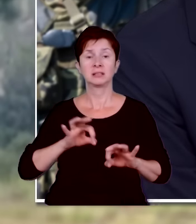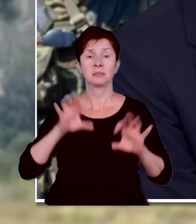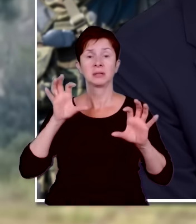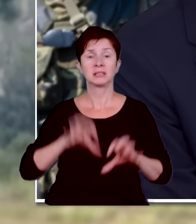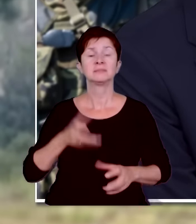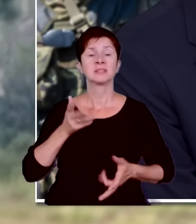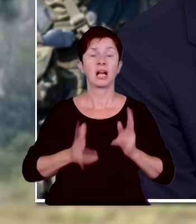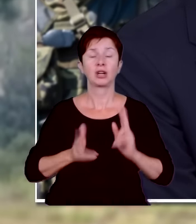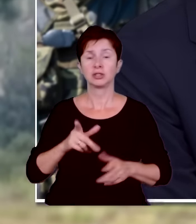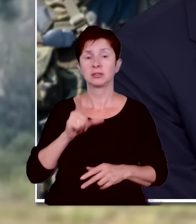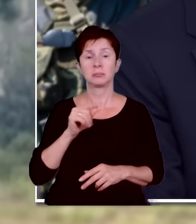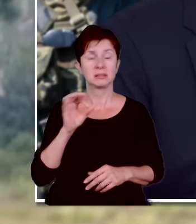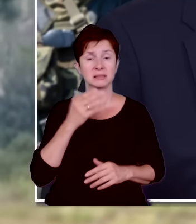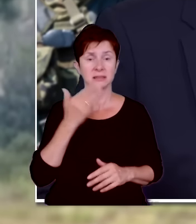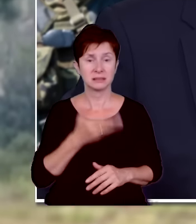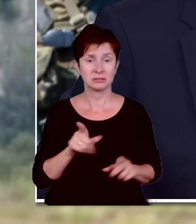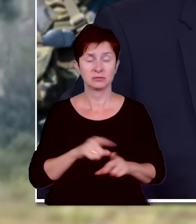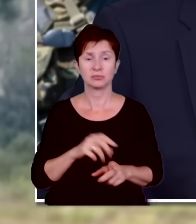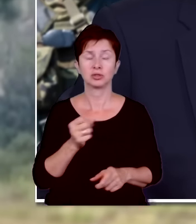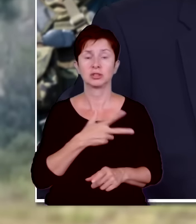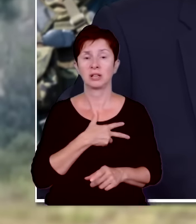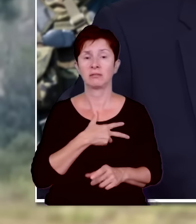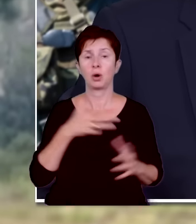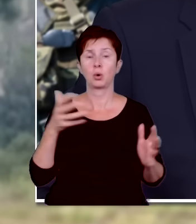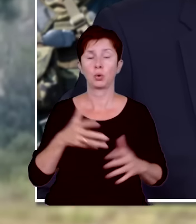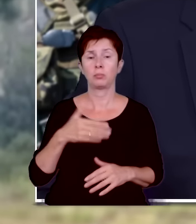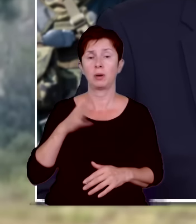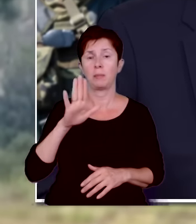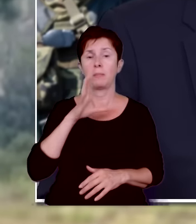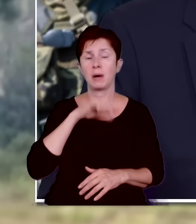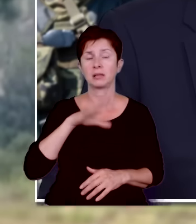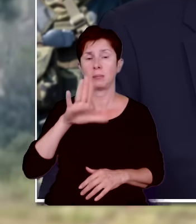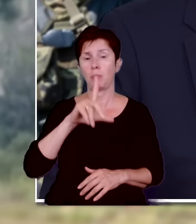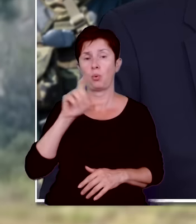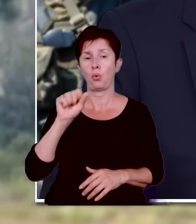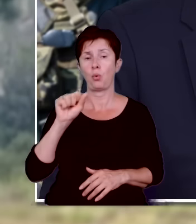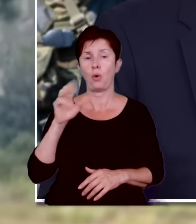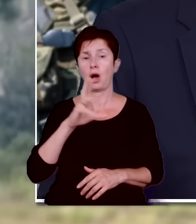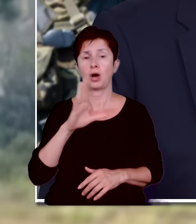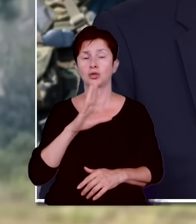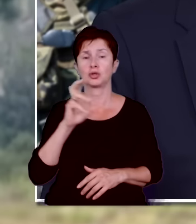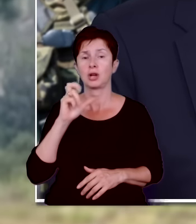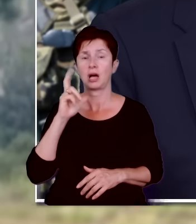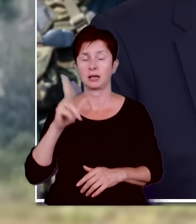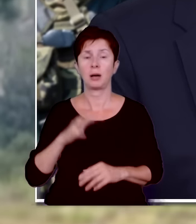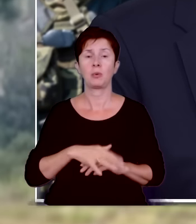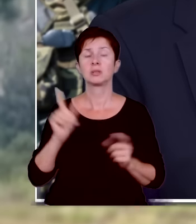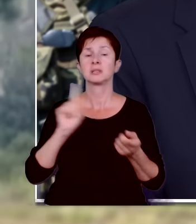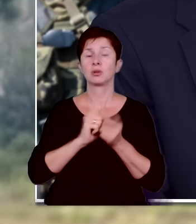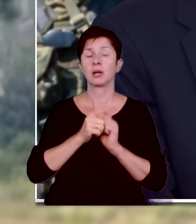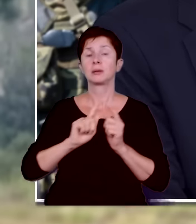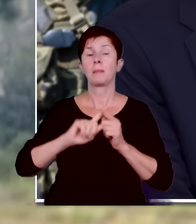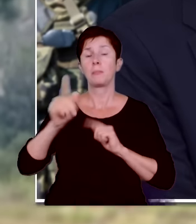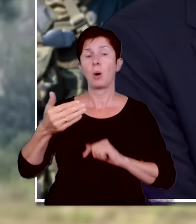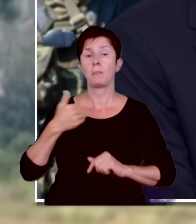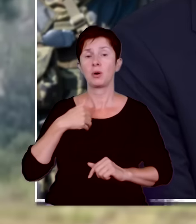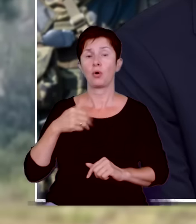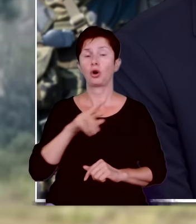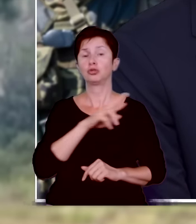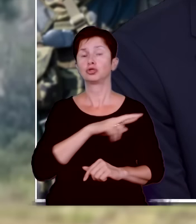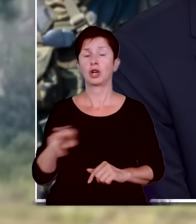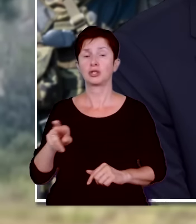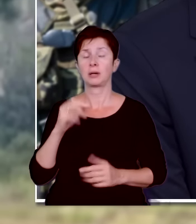Kaczyńskiego i szefa klubu Mariusza błaszczaka po spotkaniu z rzecznikiem praw obywatelskich No i